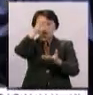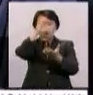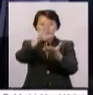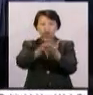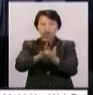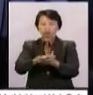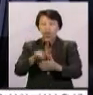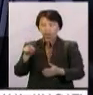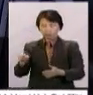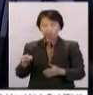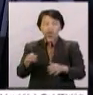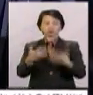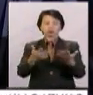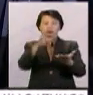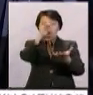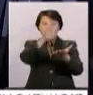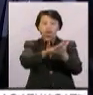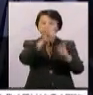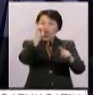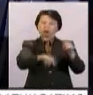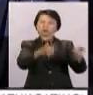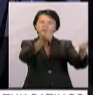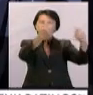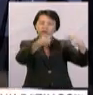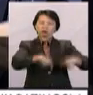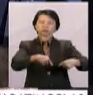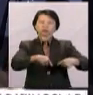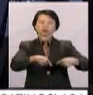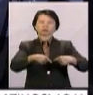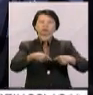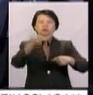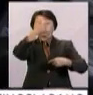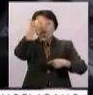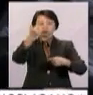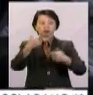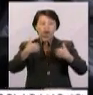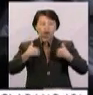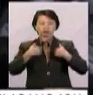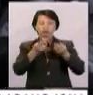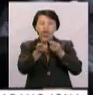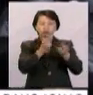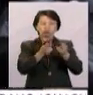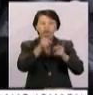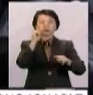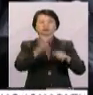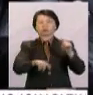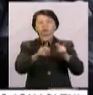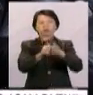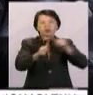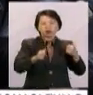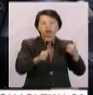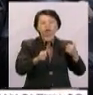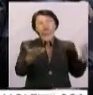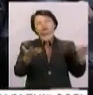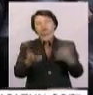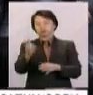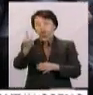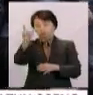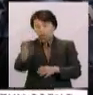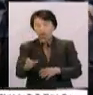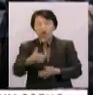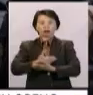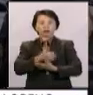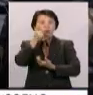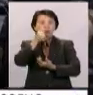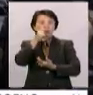Nur Hilali bagaimanapun tidak dapat bersama-sama ke Tanah Suci kerana urusan yang tidak dapat dielakkan. Seorang anak perempuan